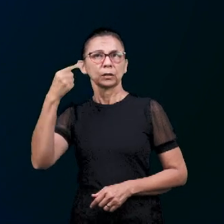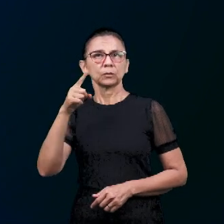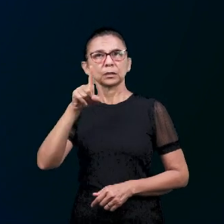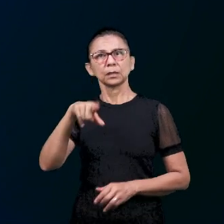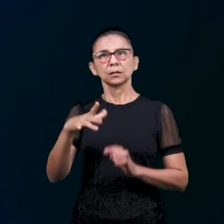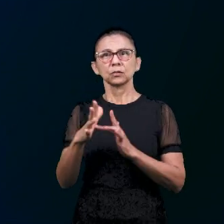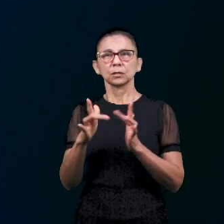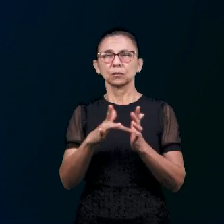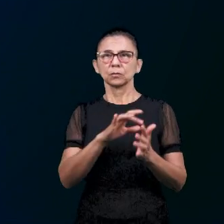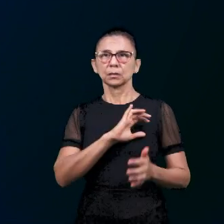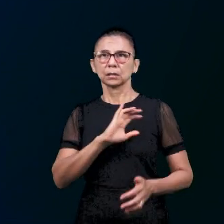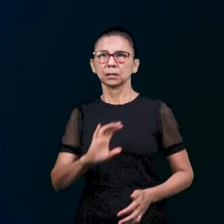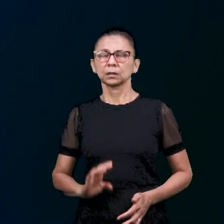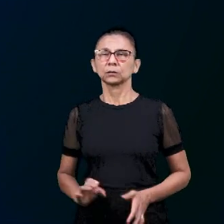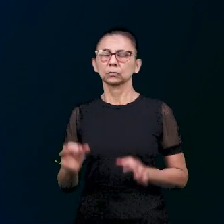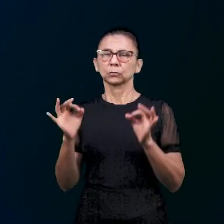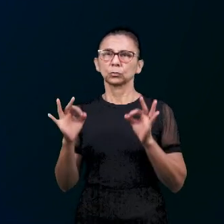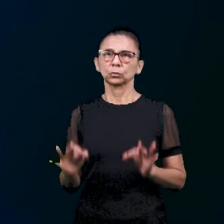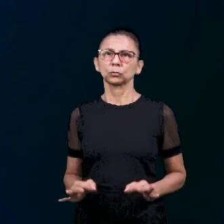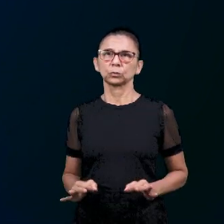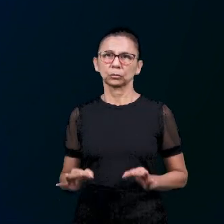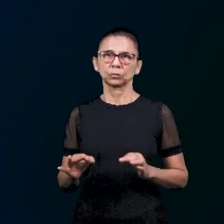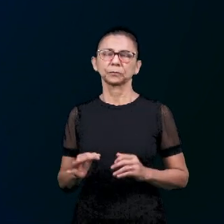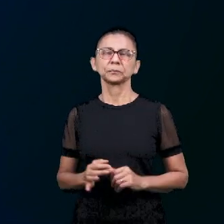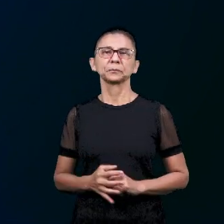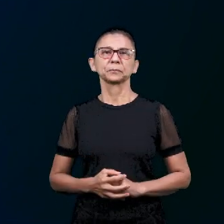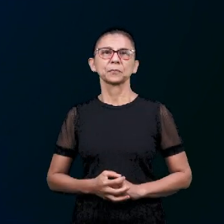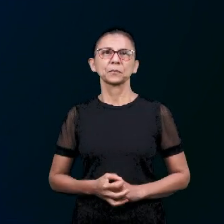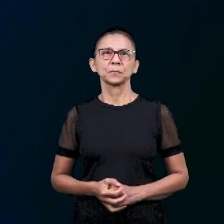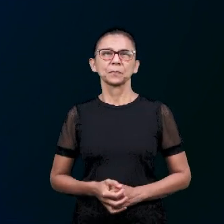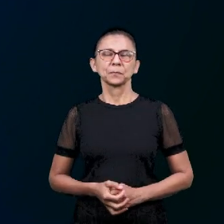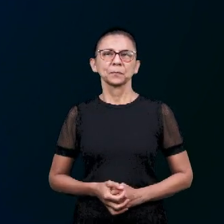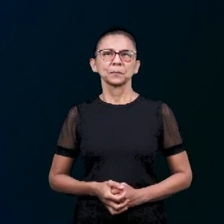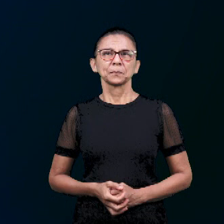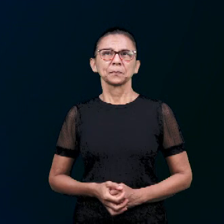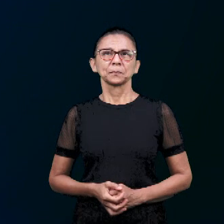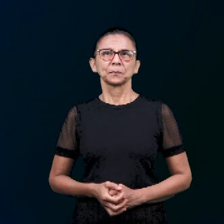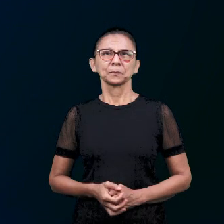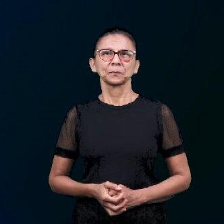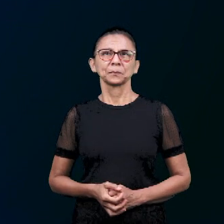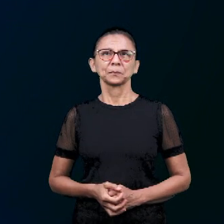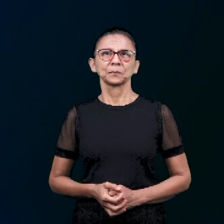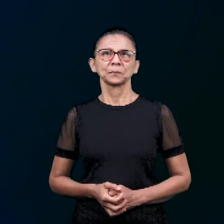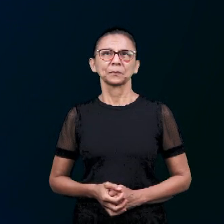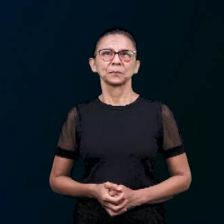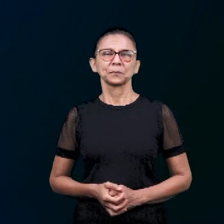quelqu'un pêche, nous avons un avocat devant le Père Jésus-Christ le juste. »